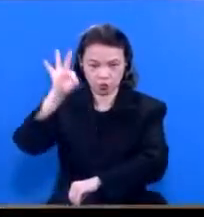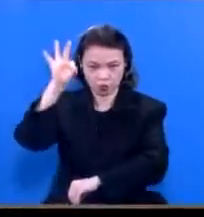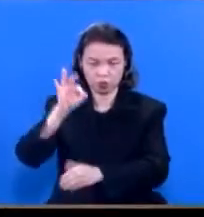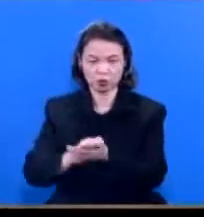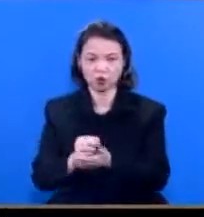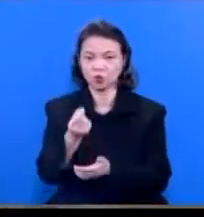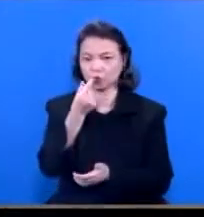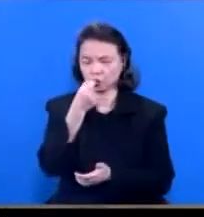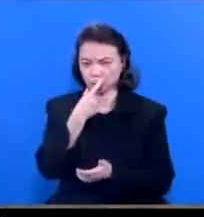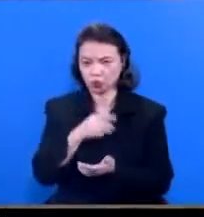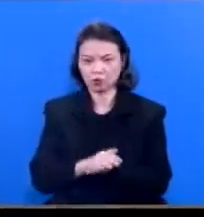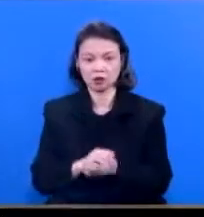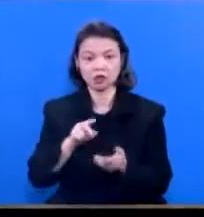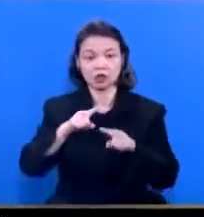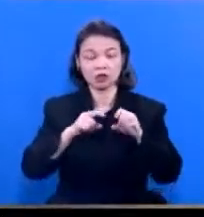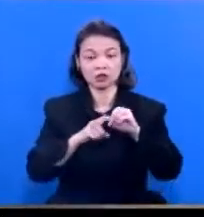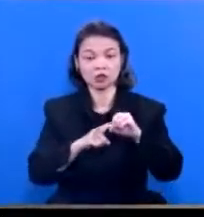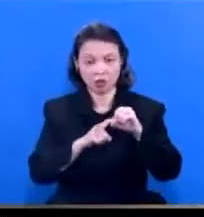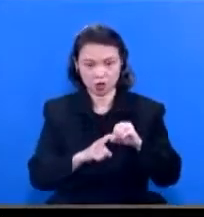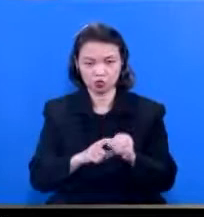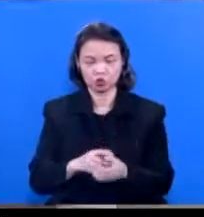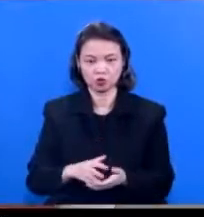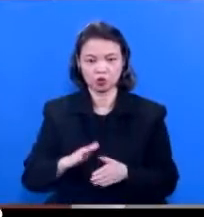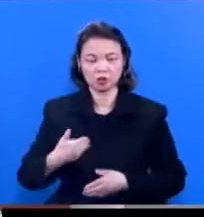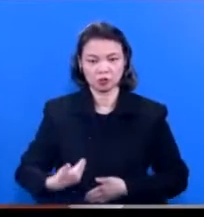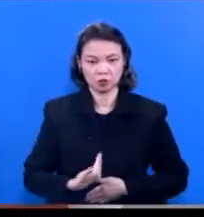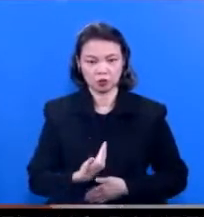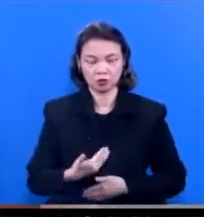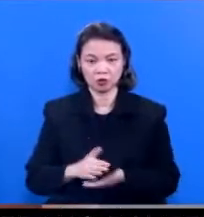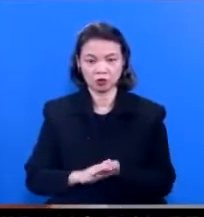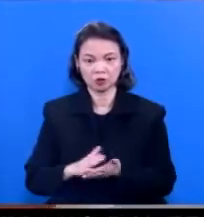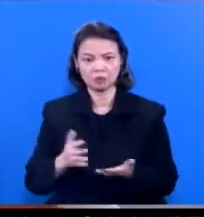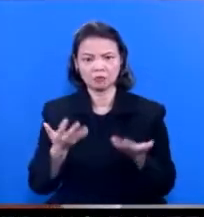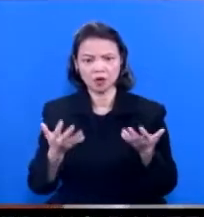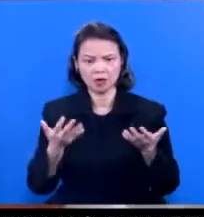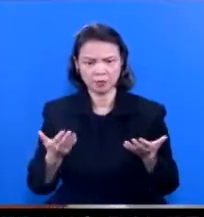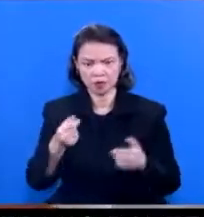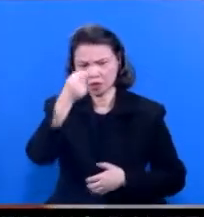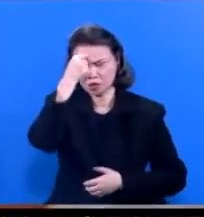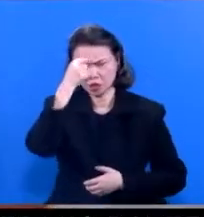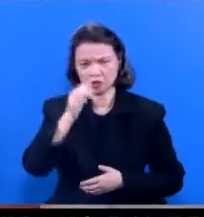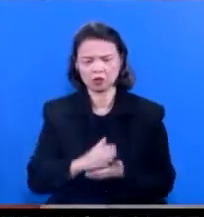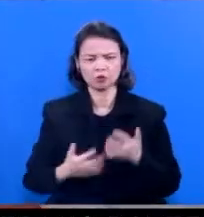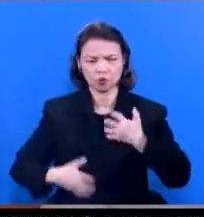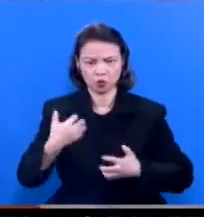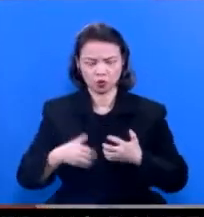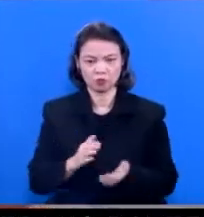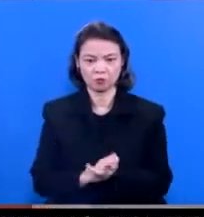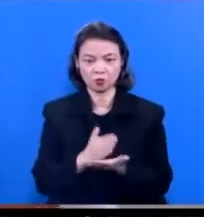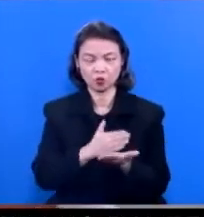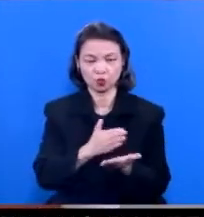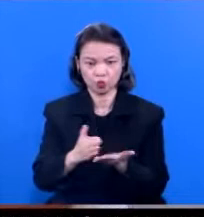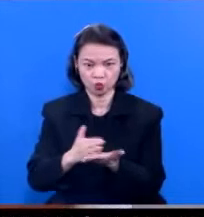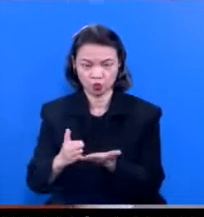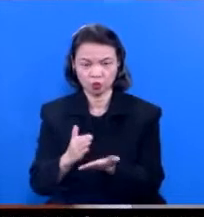dari tingkat keparahan gejala penyakit yang diderita hewan. Kita harus melakukan pemeriksaan dulu ya, harus mengeliminasi kemungkinan itu